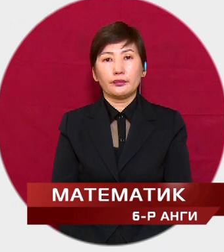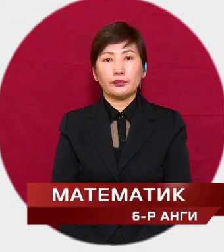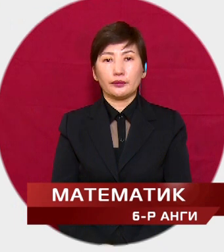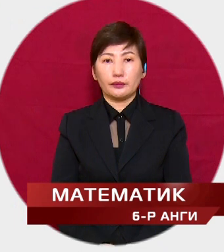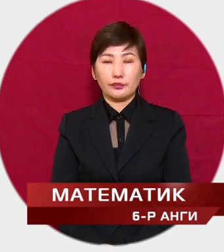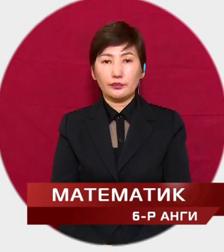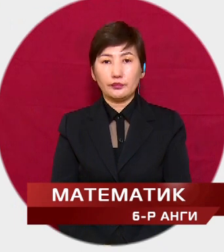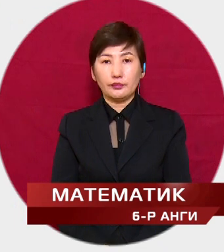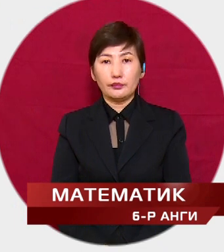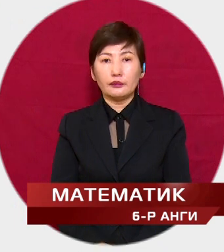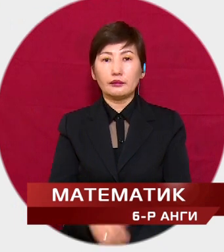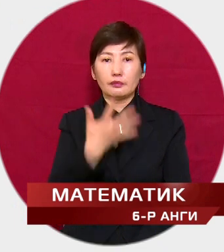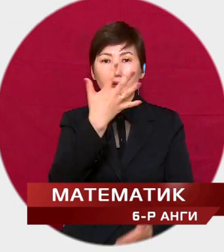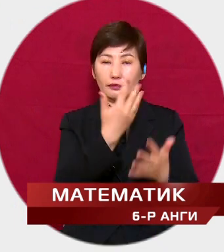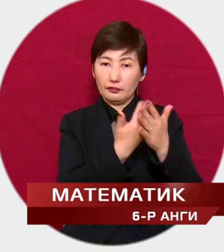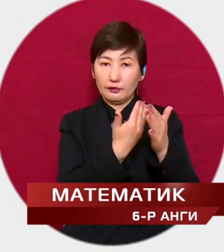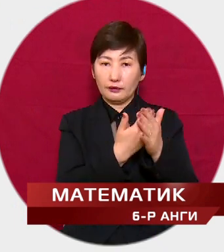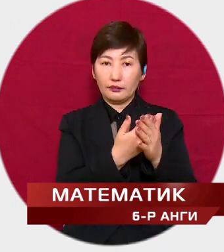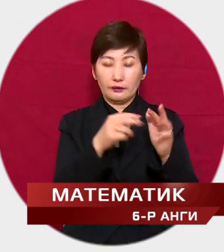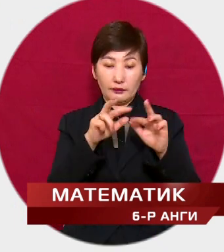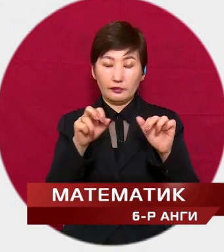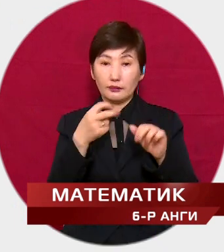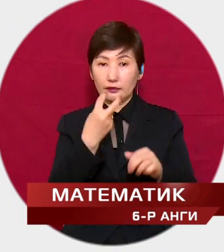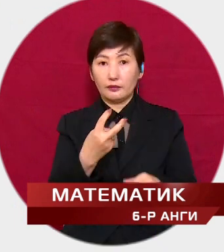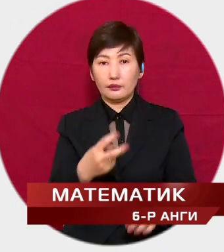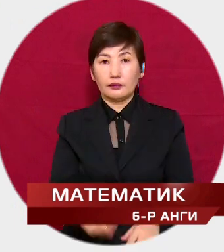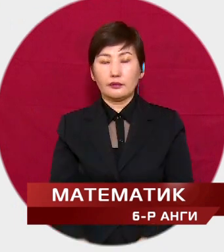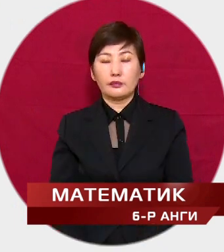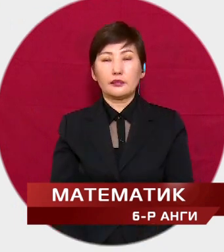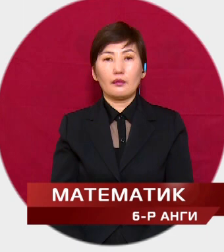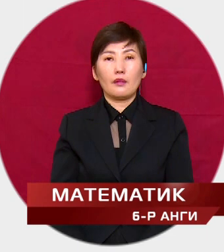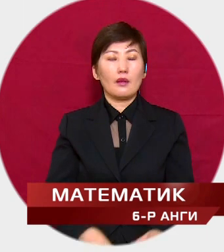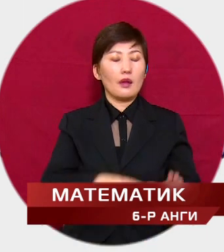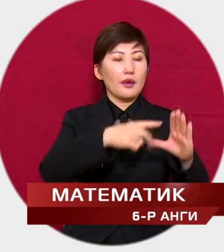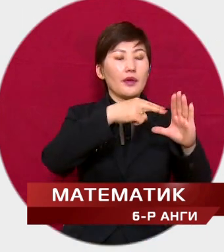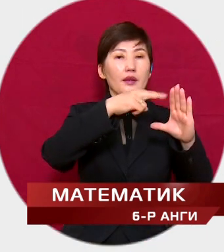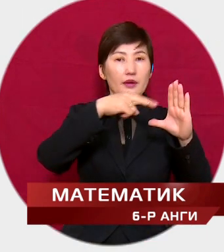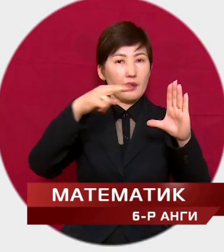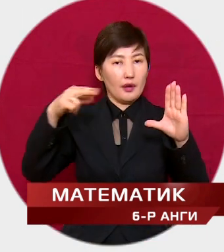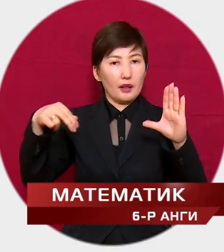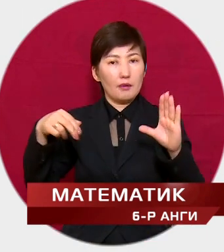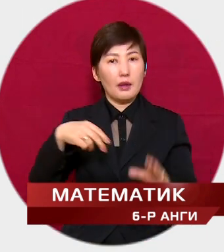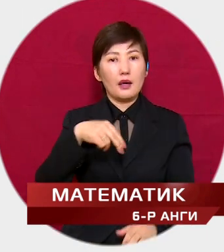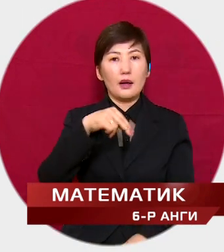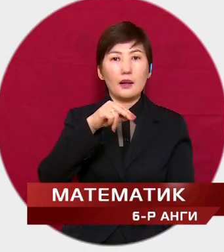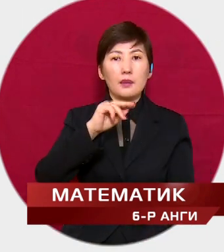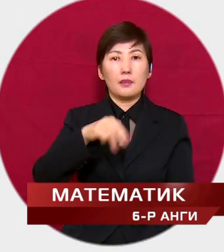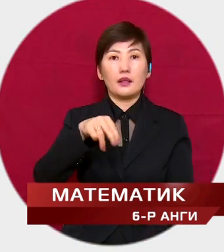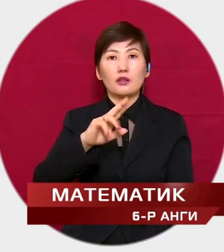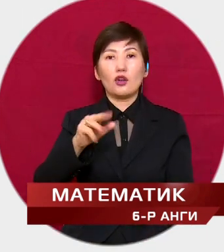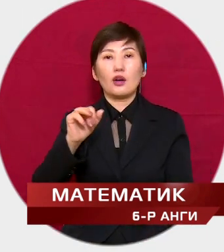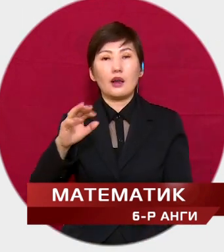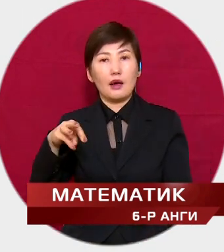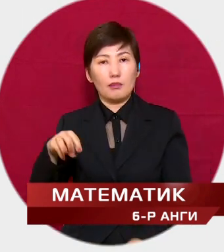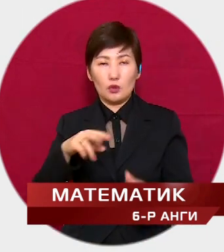За 5 дахь жишээг сонирхъя. За диаграмм ба пиктограмм унших. За орон нутгийн судалгаанд хэсэг иргэд